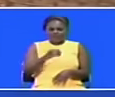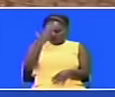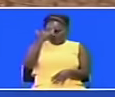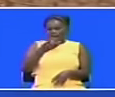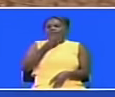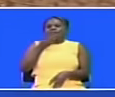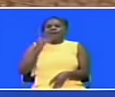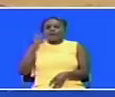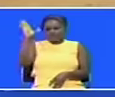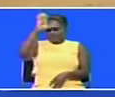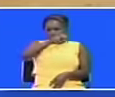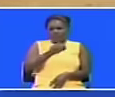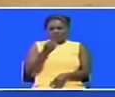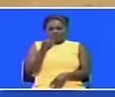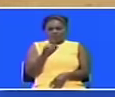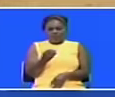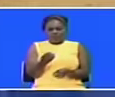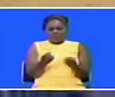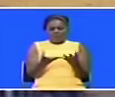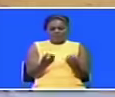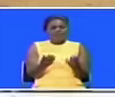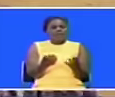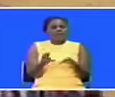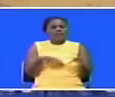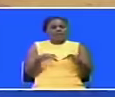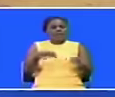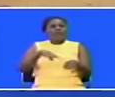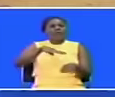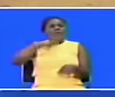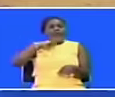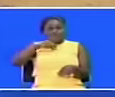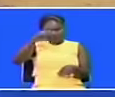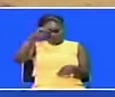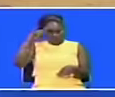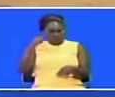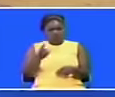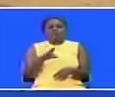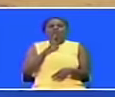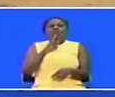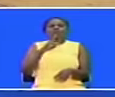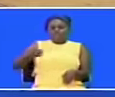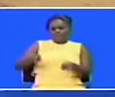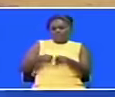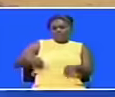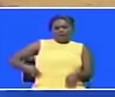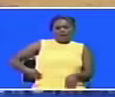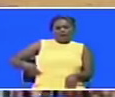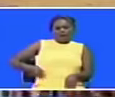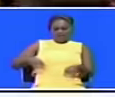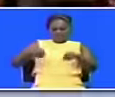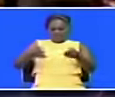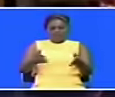na ukosefu wa lishe. Wanyama wengi kukufa moja sababu ya maji. Njaa pia. Hakuna